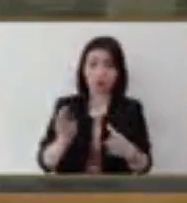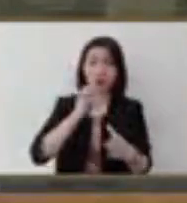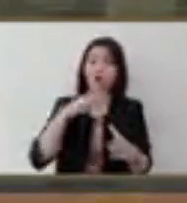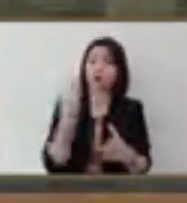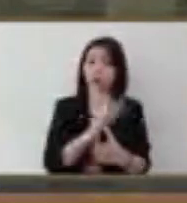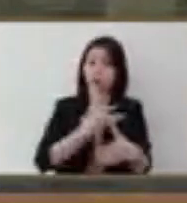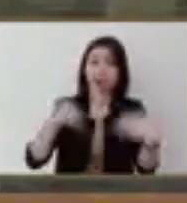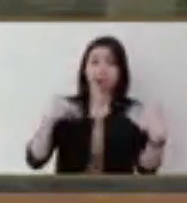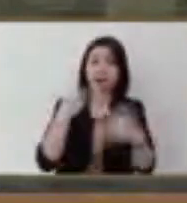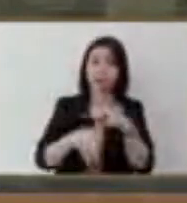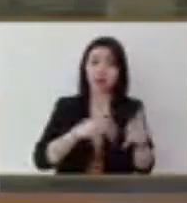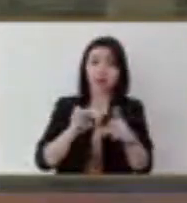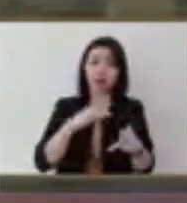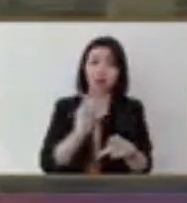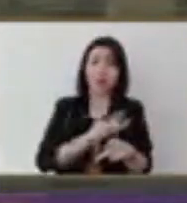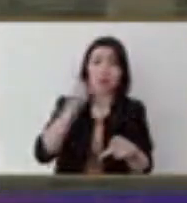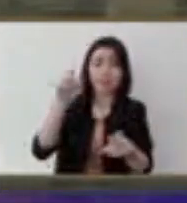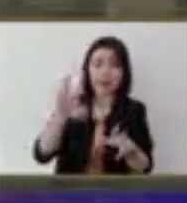You take advantage of it.